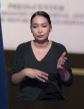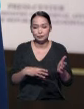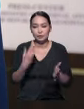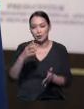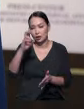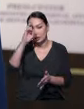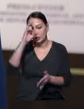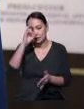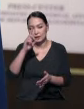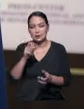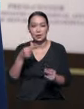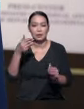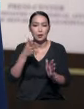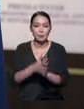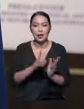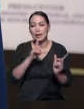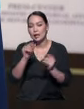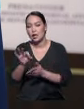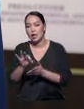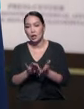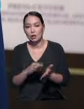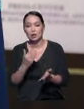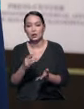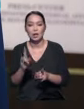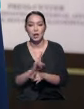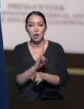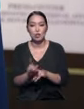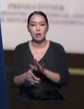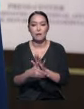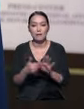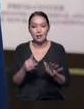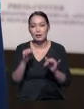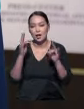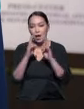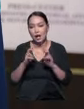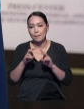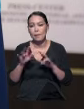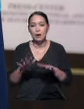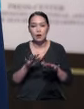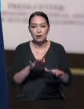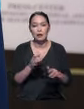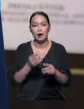государству в виде затрат на выезд экстренных служб, на ложный вызов и обследование объектов